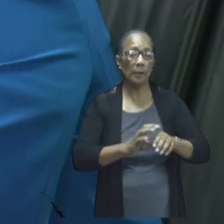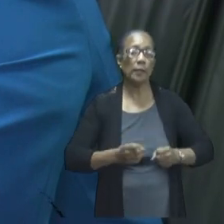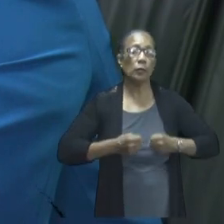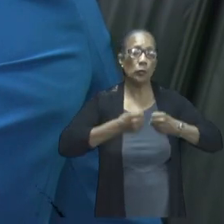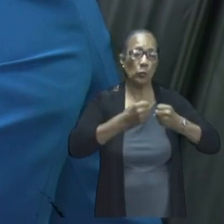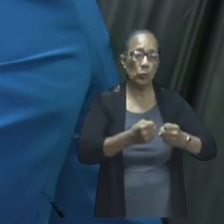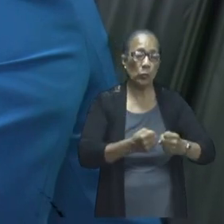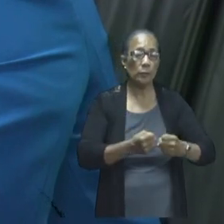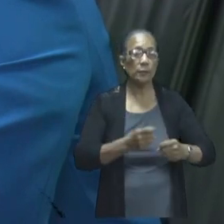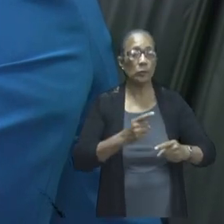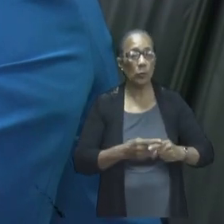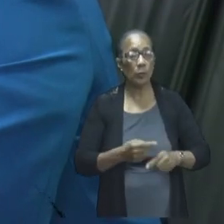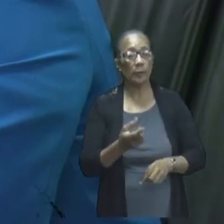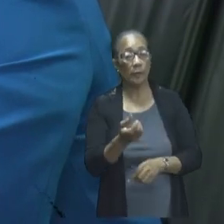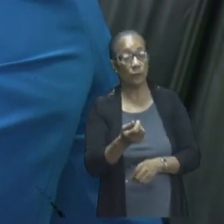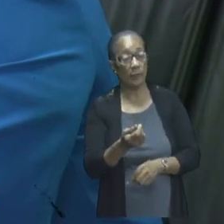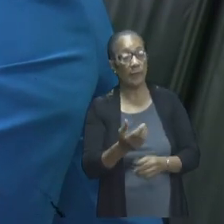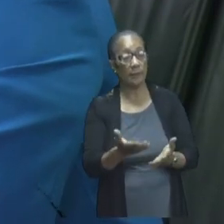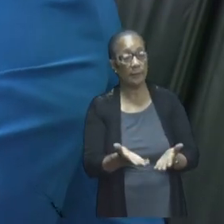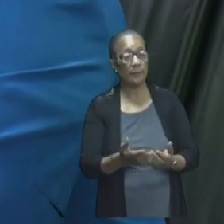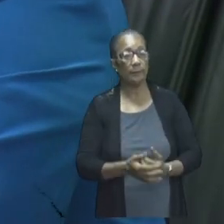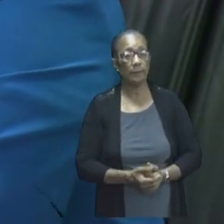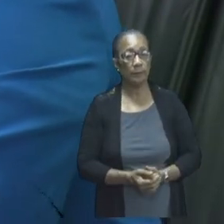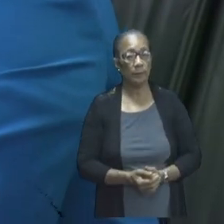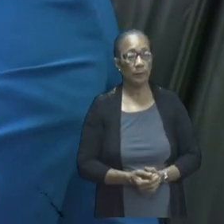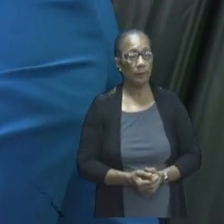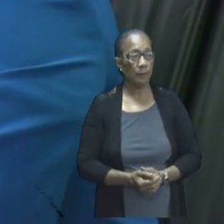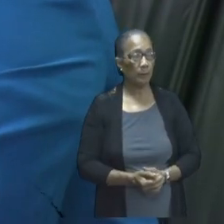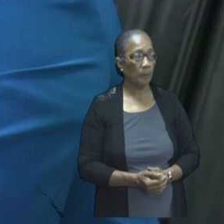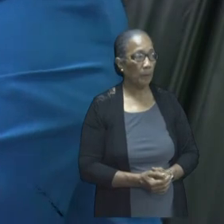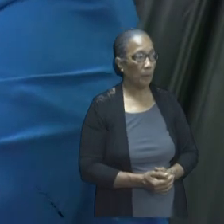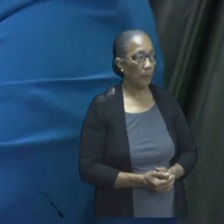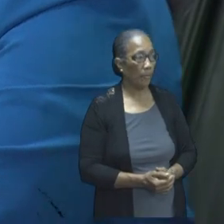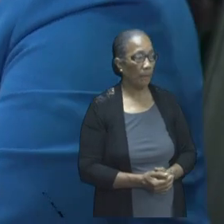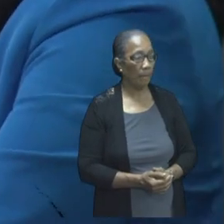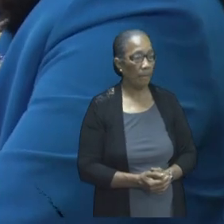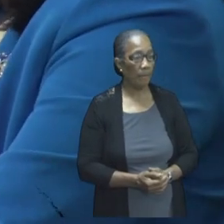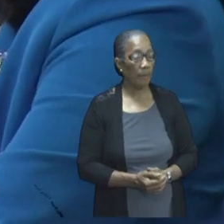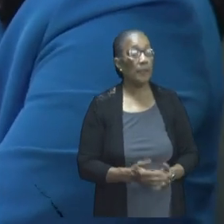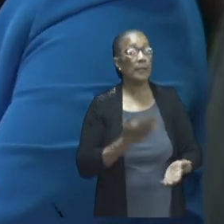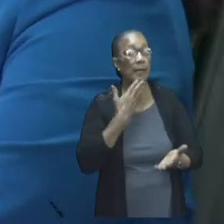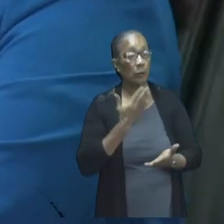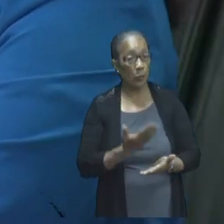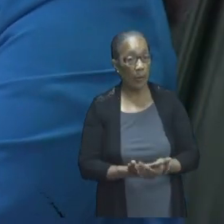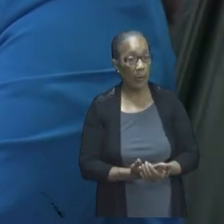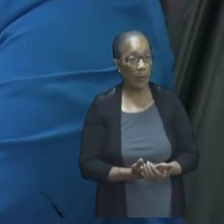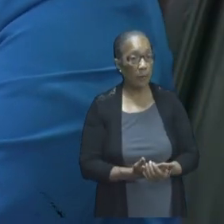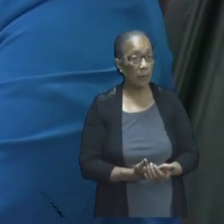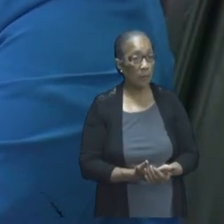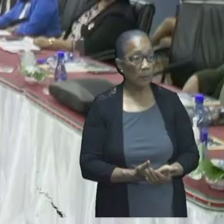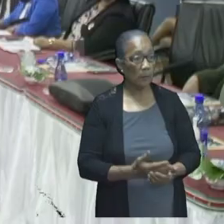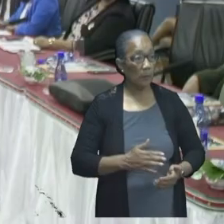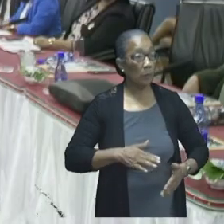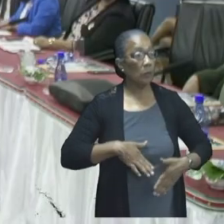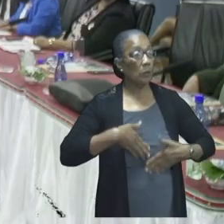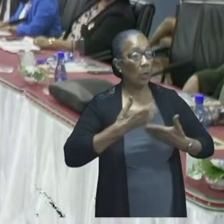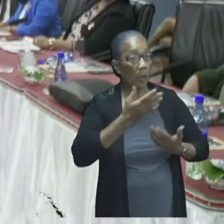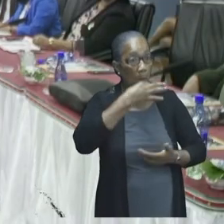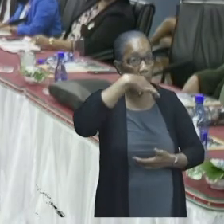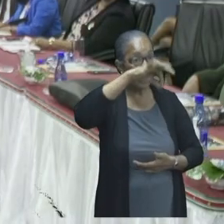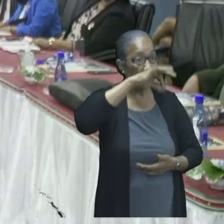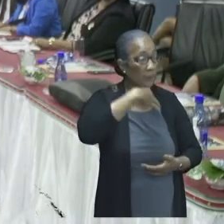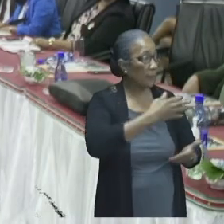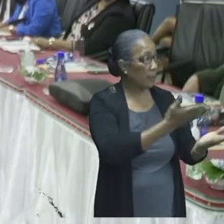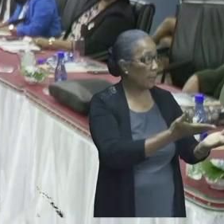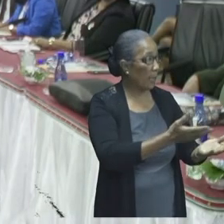ook naar financiering toe en dank u wel er was nog behoefte voor vragen aan de politie en de